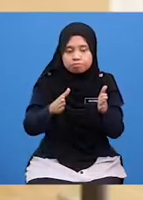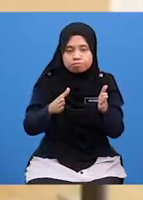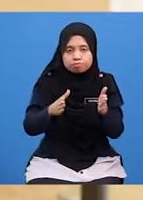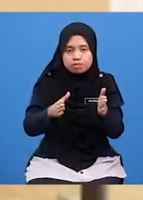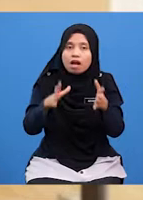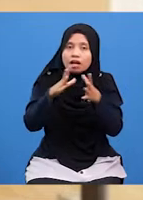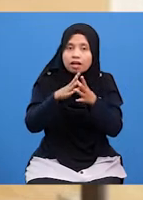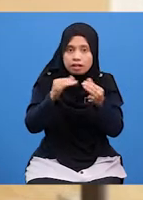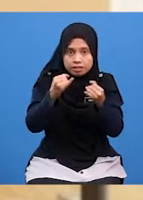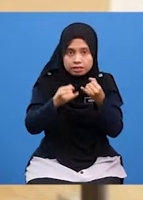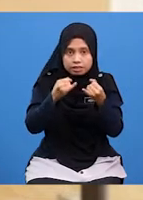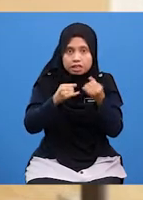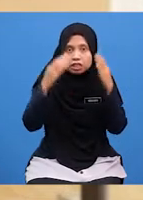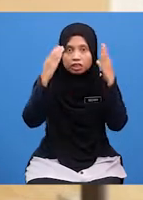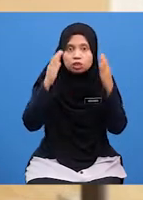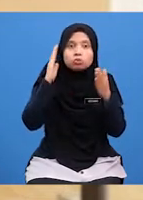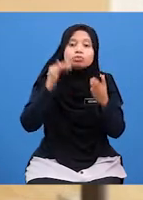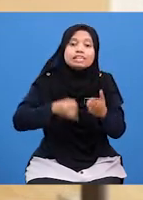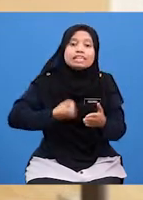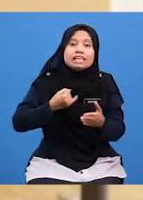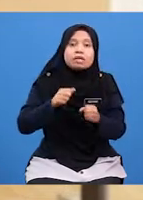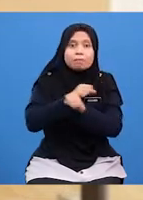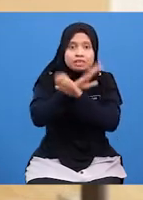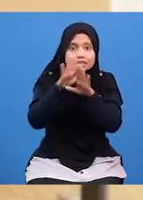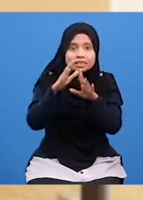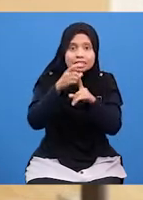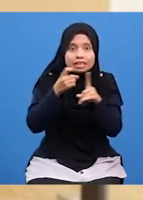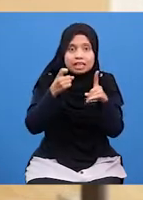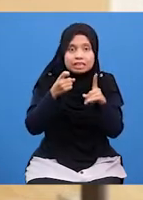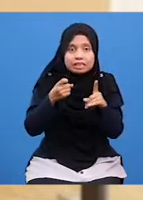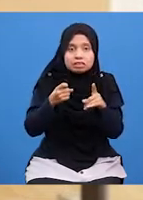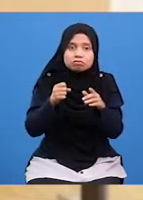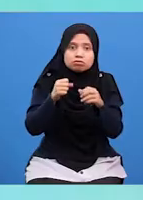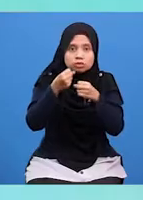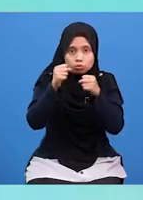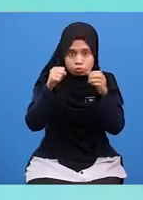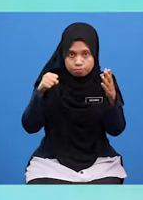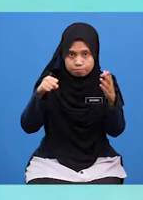pembelajaran kita pada hari ini, cikgu ingin menjelaskan dari segi pentafsiran.